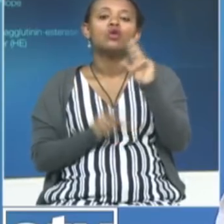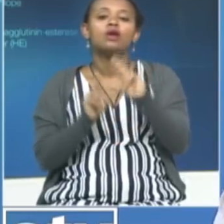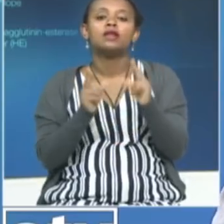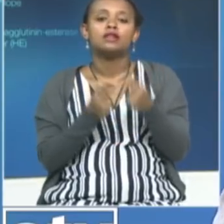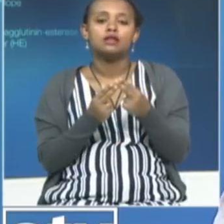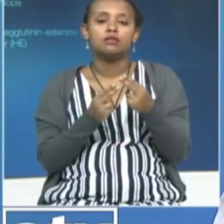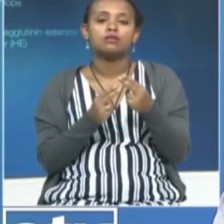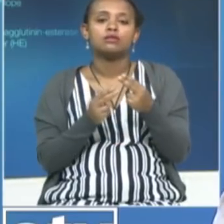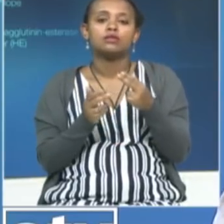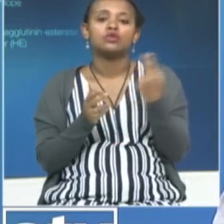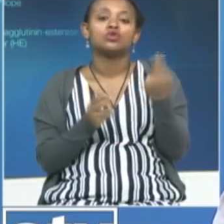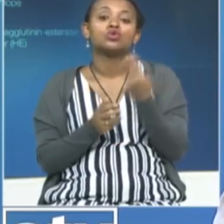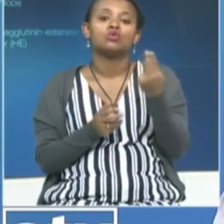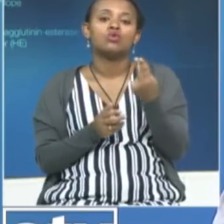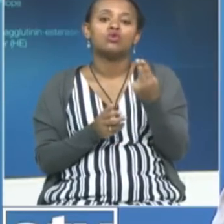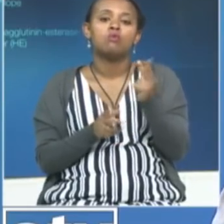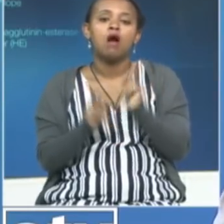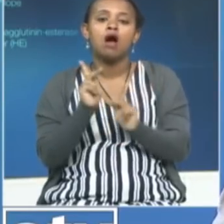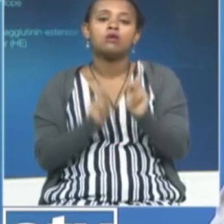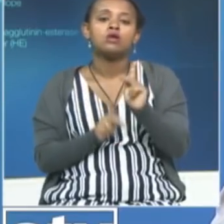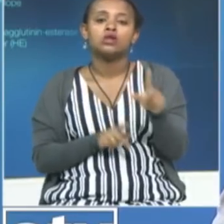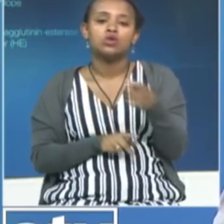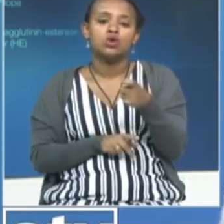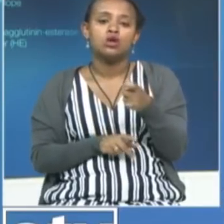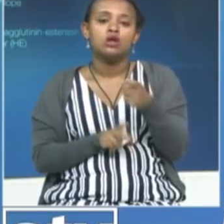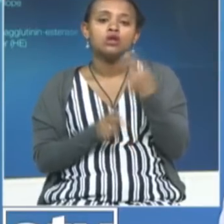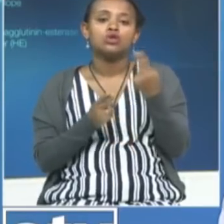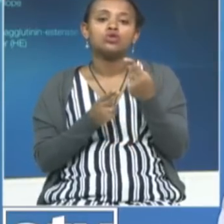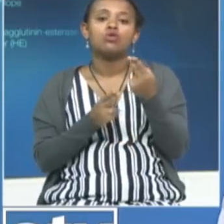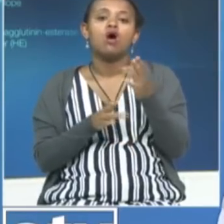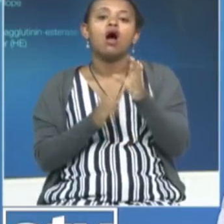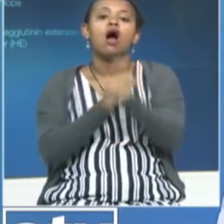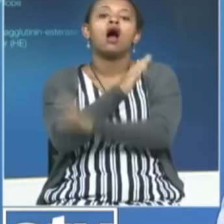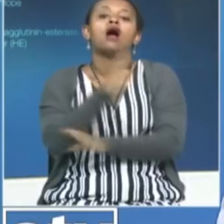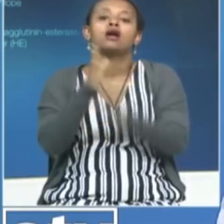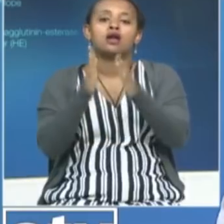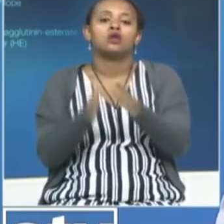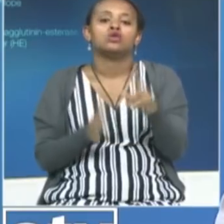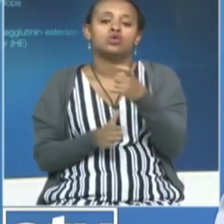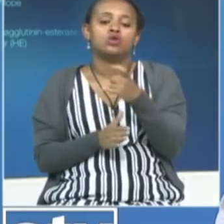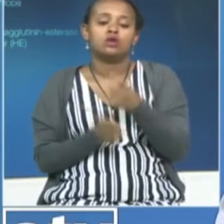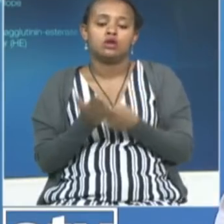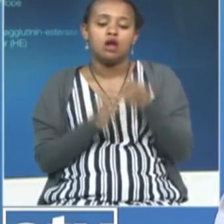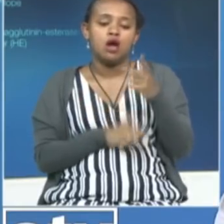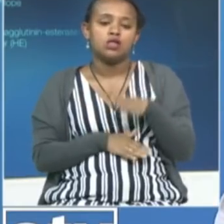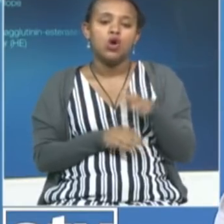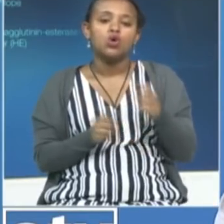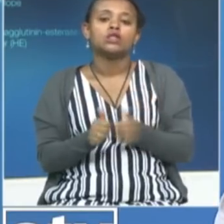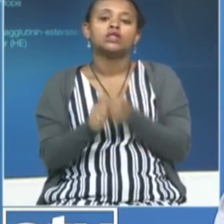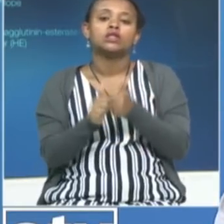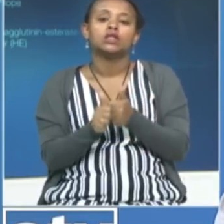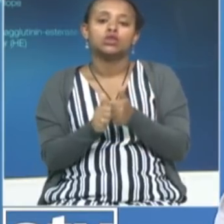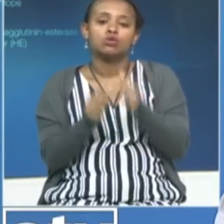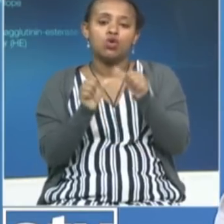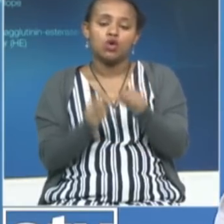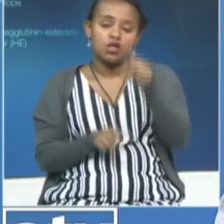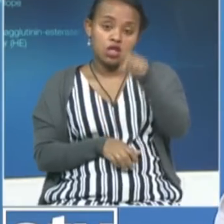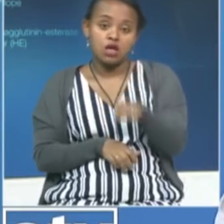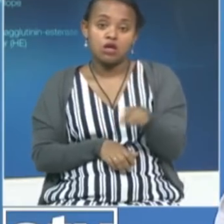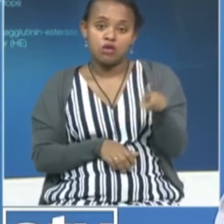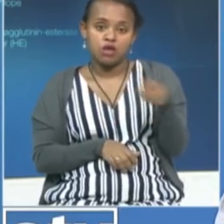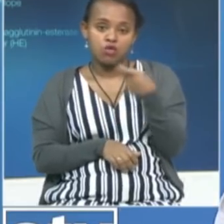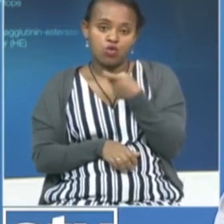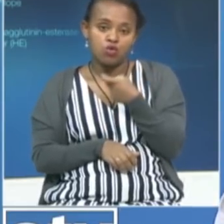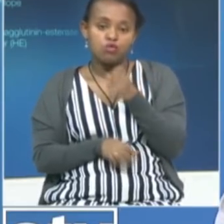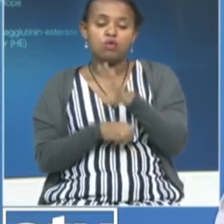ጥቅሙ ማህበረሰባዊ ስለሆነ ጥቅሙ አገራዊ ስለሆነ እና ያ ሰው ክትትል ውስጥ መቆየቱ ተገቢና የሚመከር